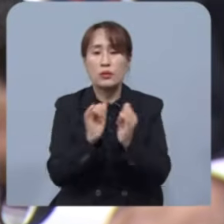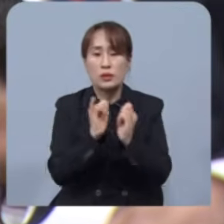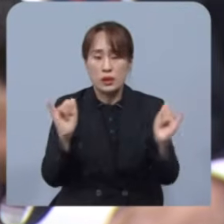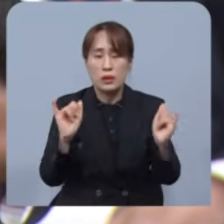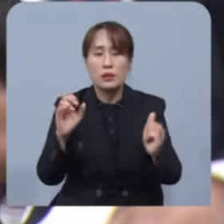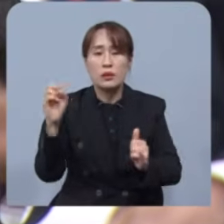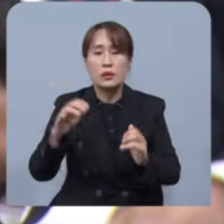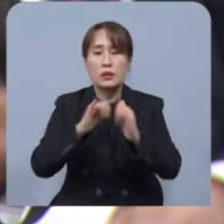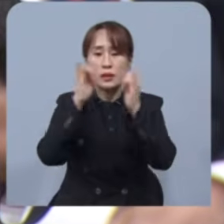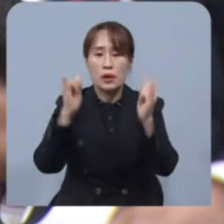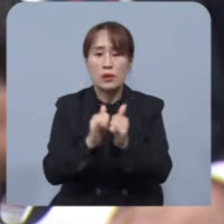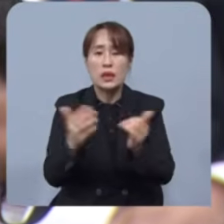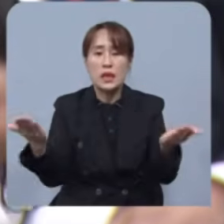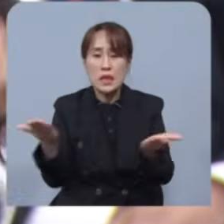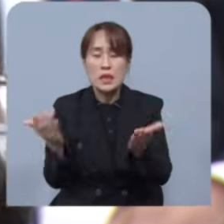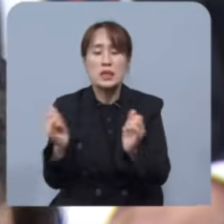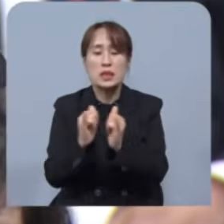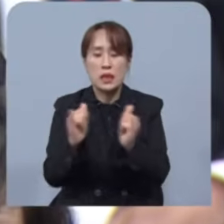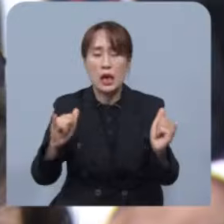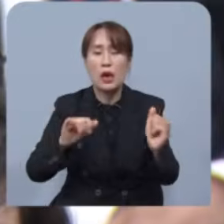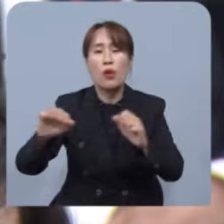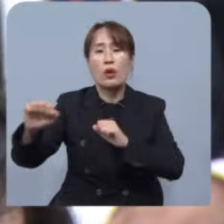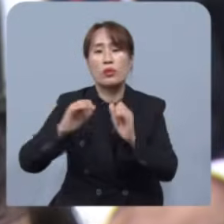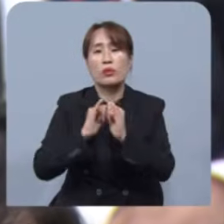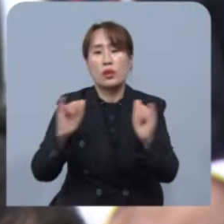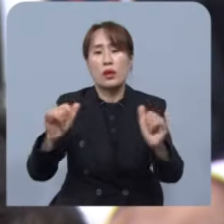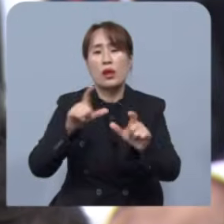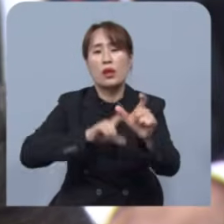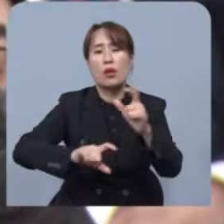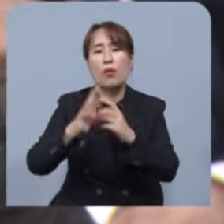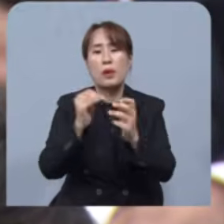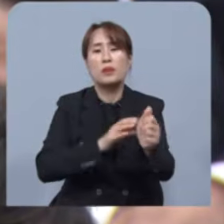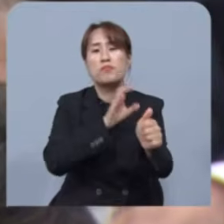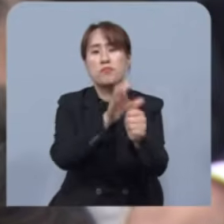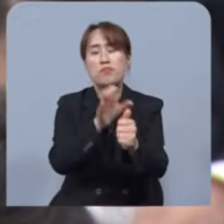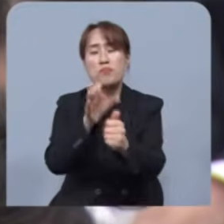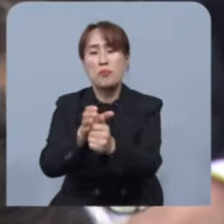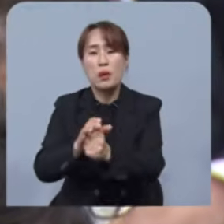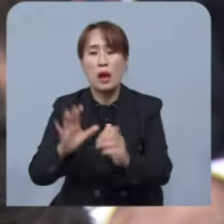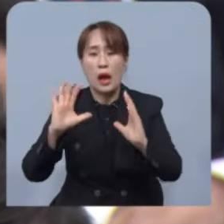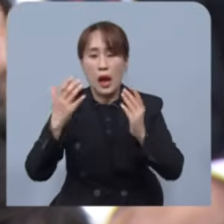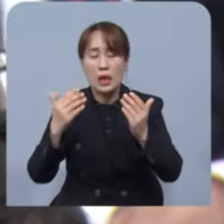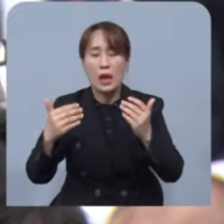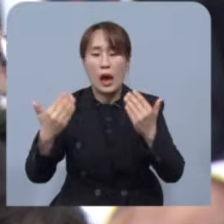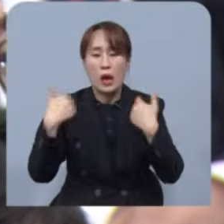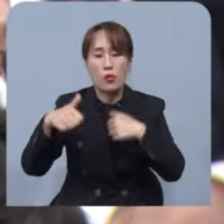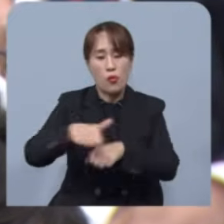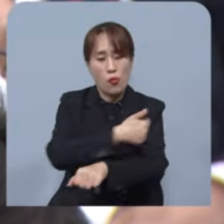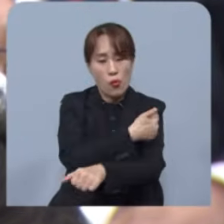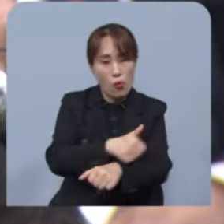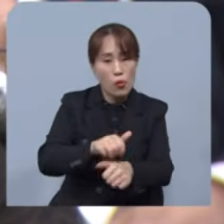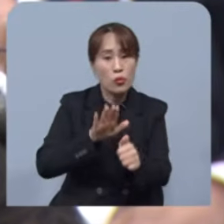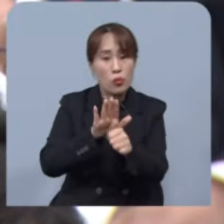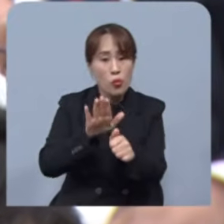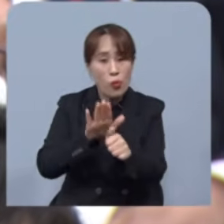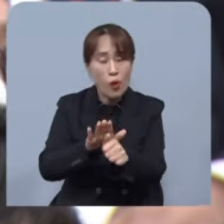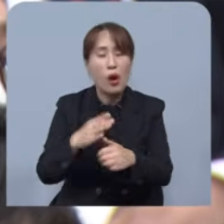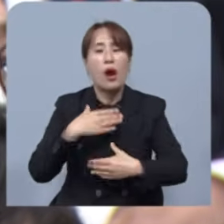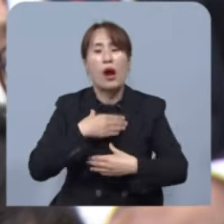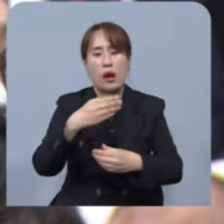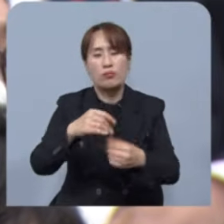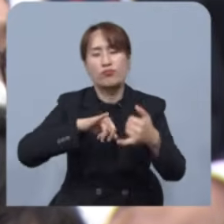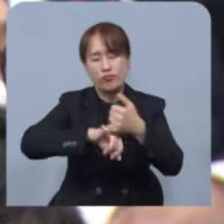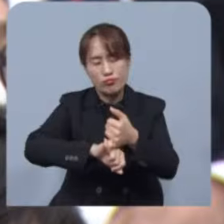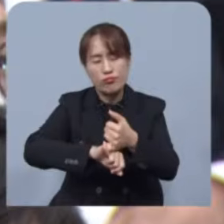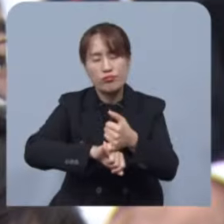공공근로요원이나 사회적 일손 활동을 하시는 분들을 비축해서 아이들의 등하굣길 안전을 조금 확립시켜